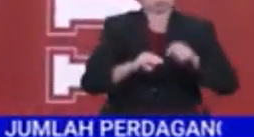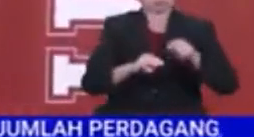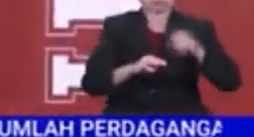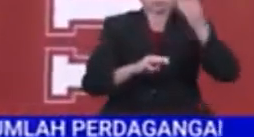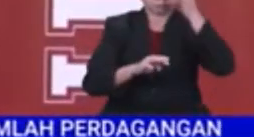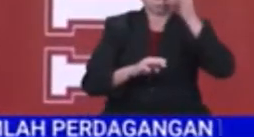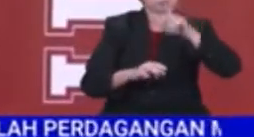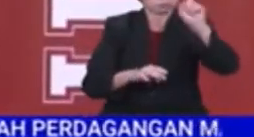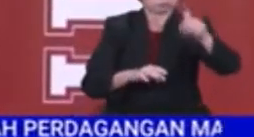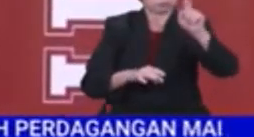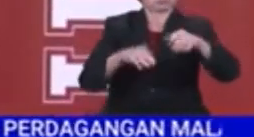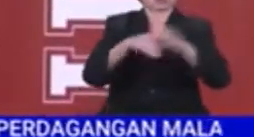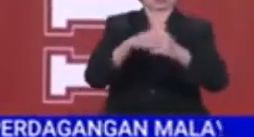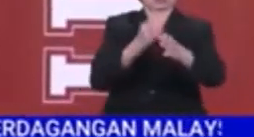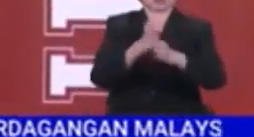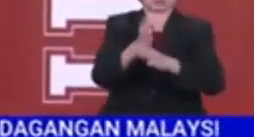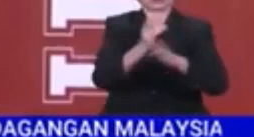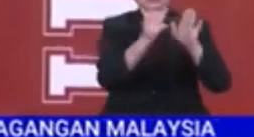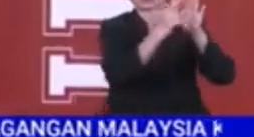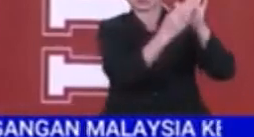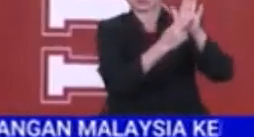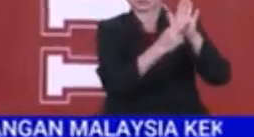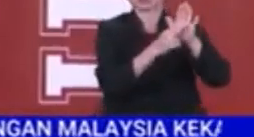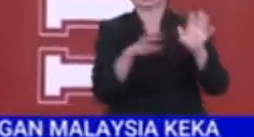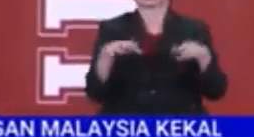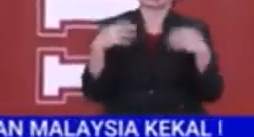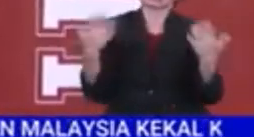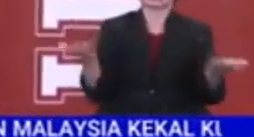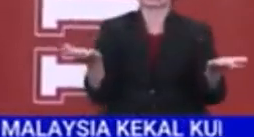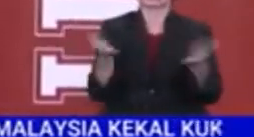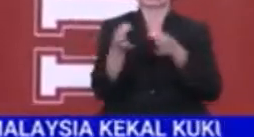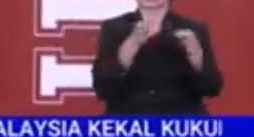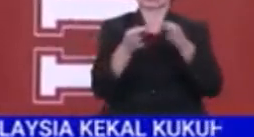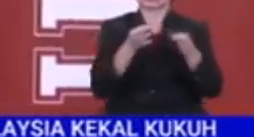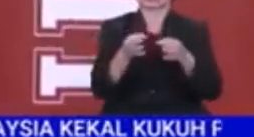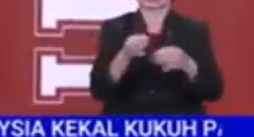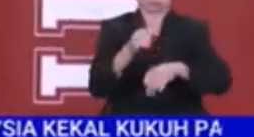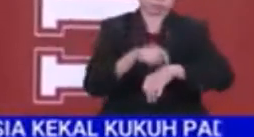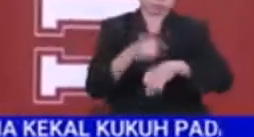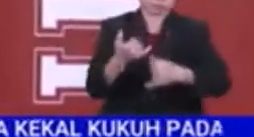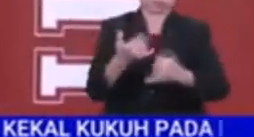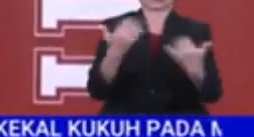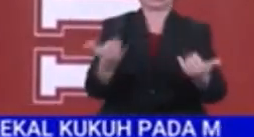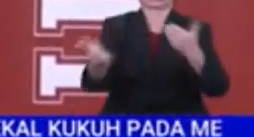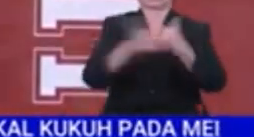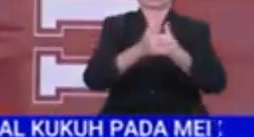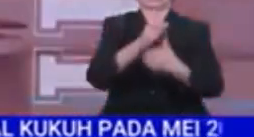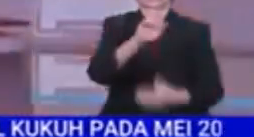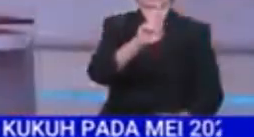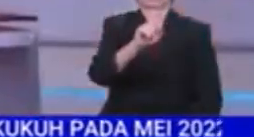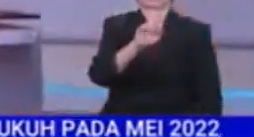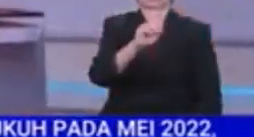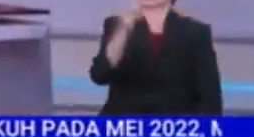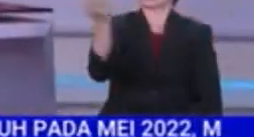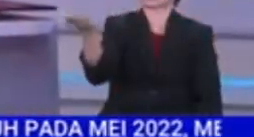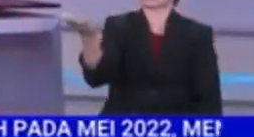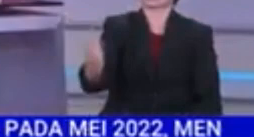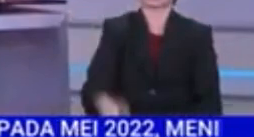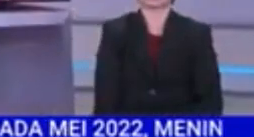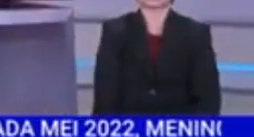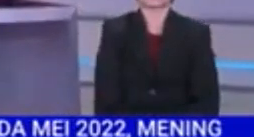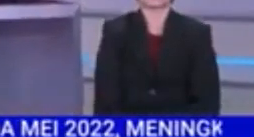diperlukan dalam bidang perundangan itu saja basecom Vika in the pada jam ini kita kembali ke angkasa Puri ketika Naim